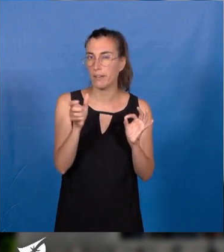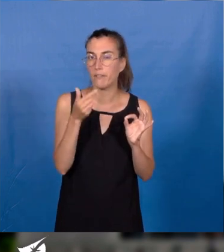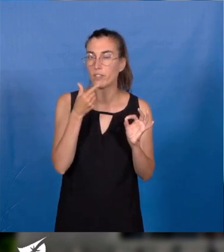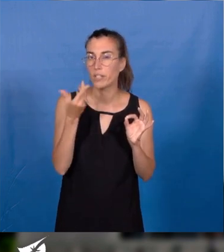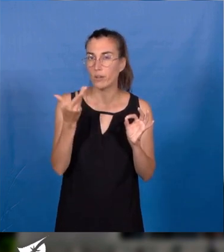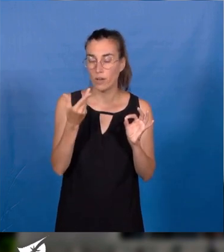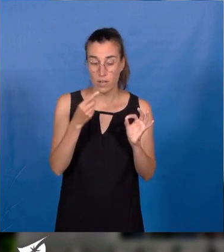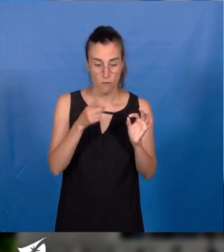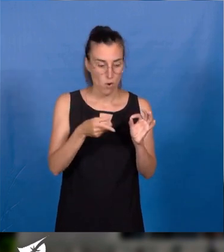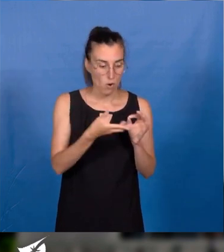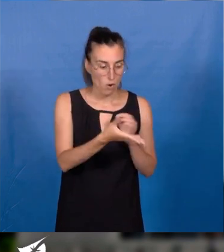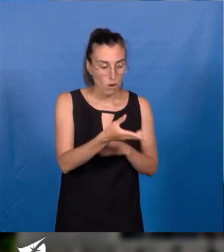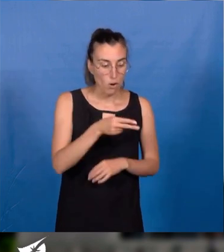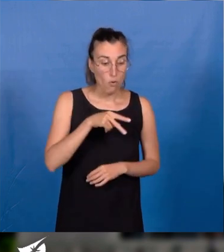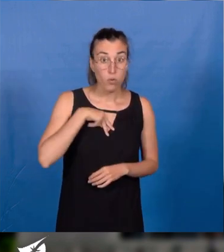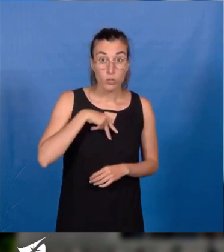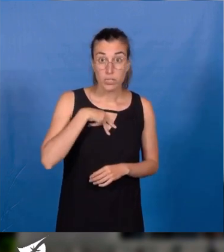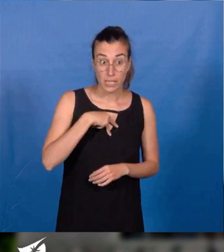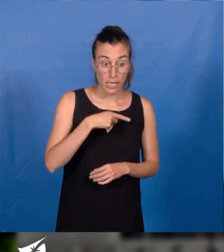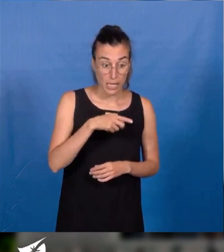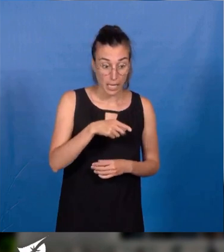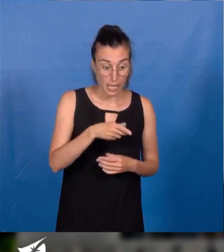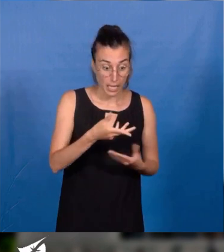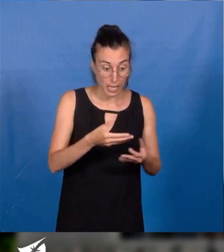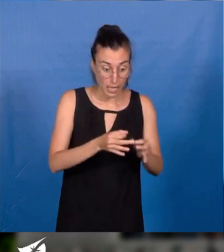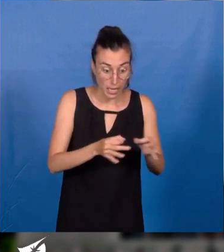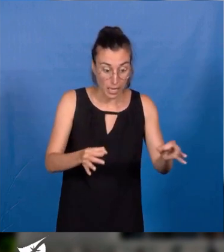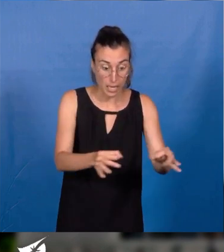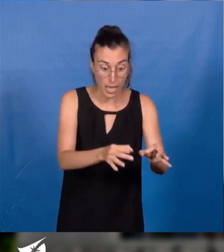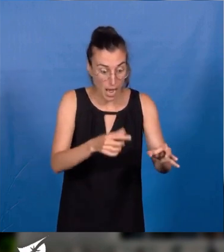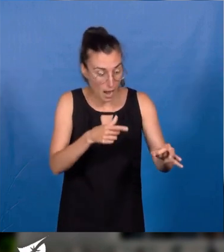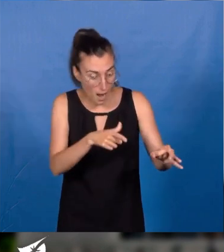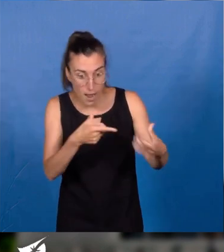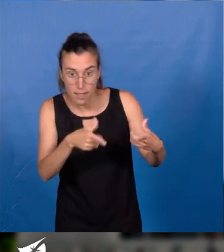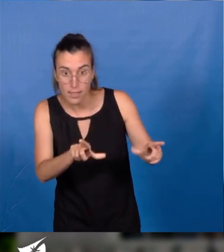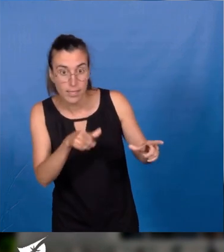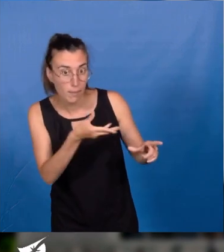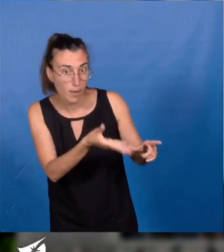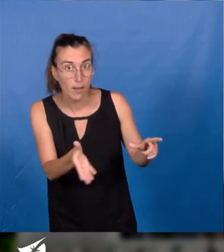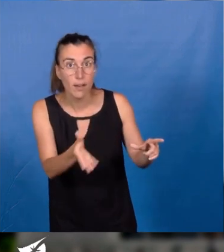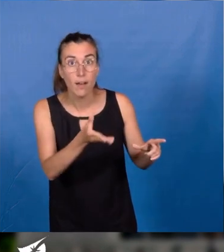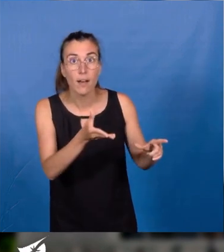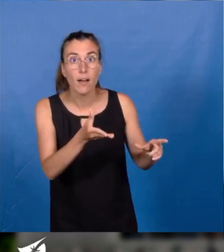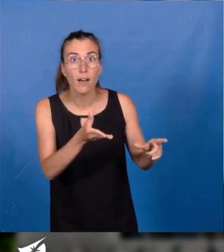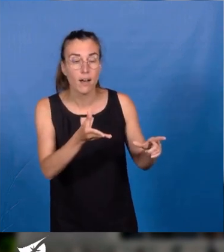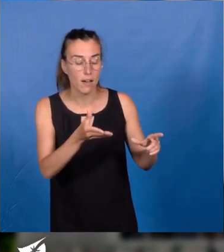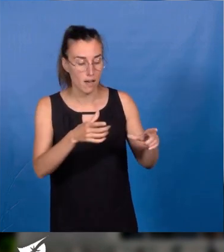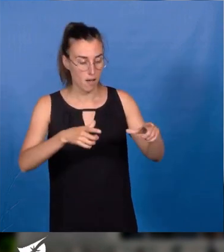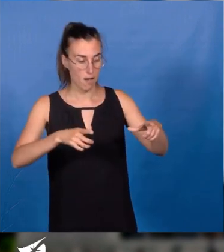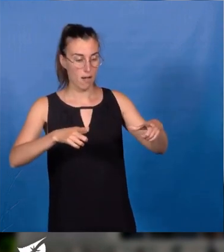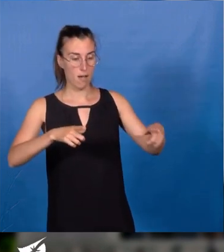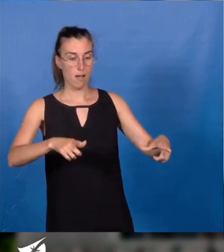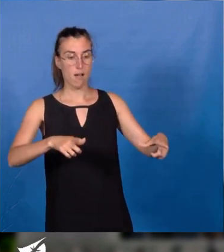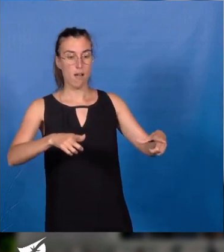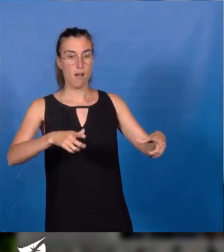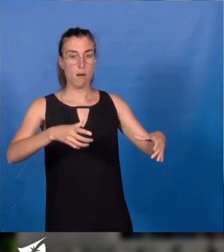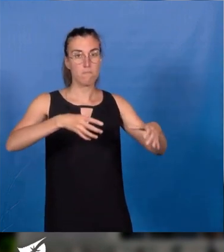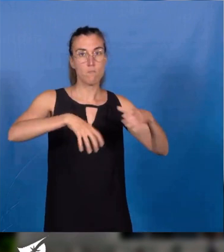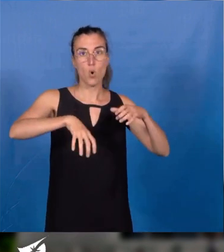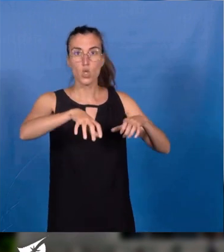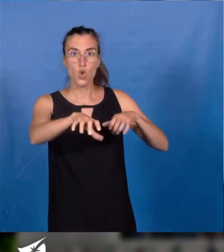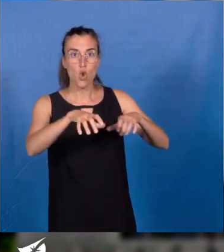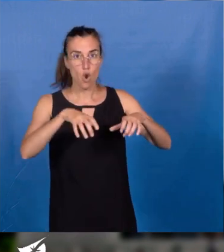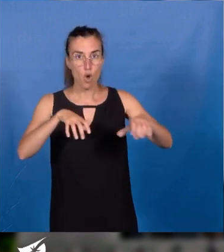du foncier provisoirement disponible, développer des solutions de modules qui peuvent être